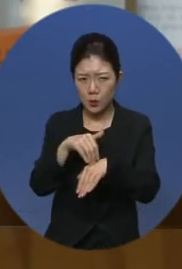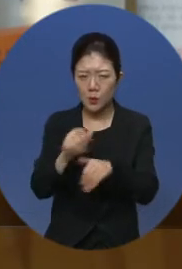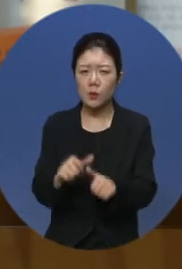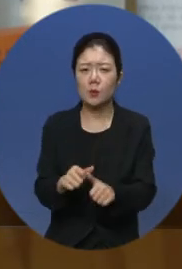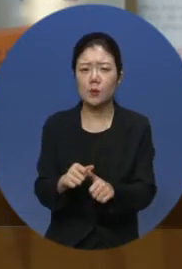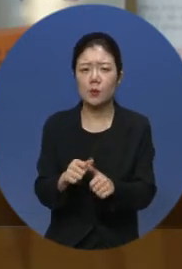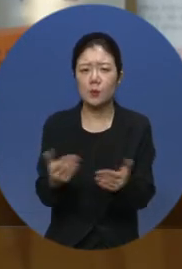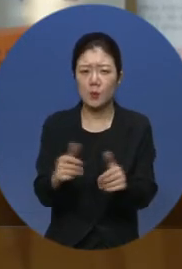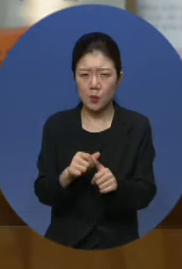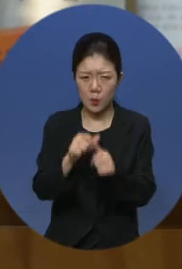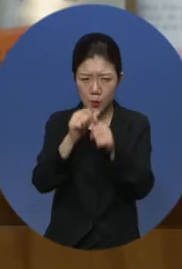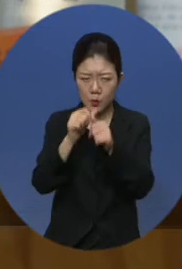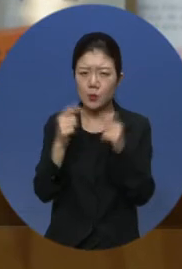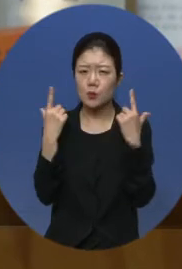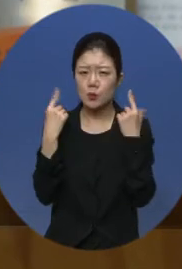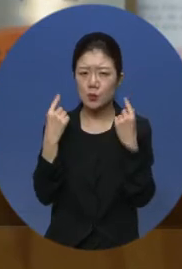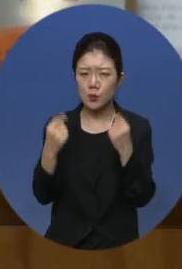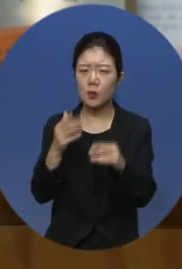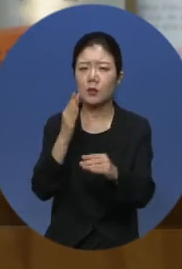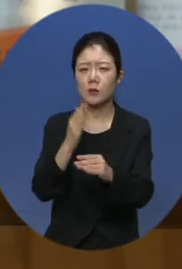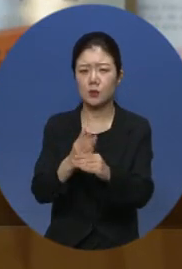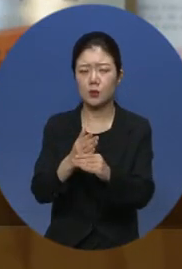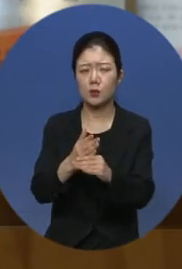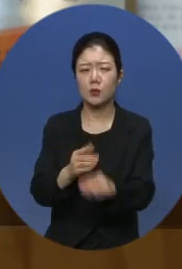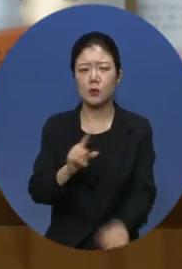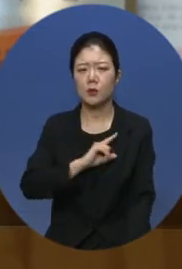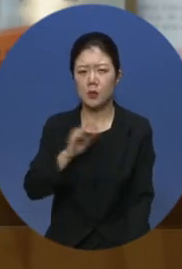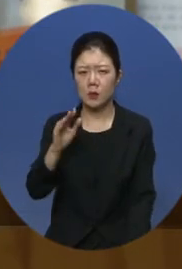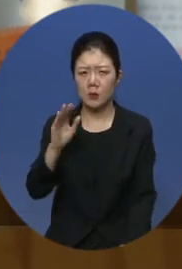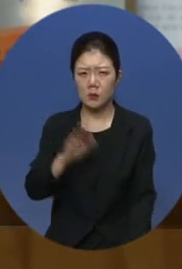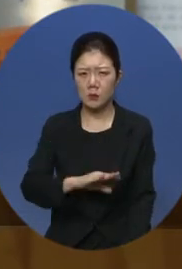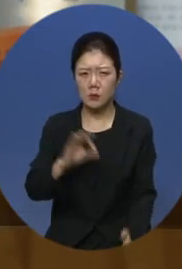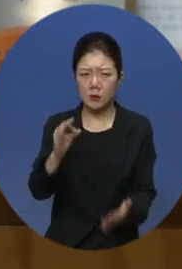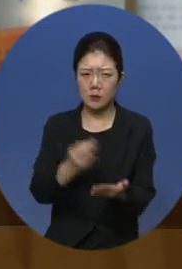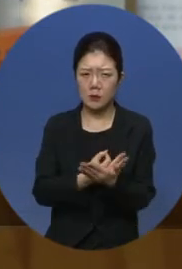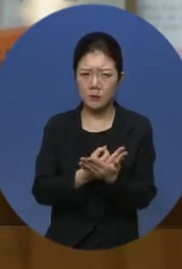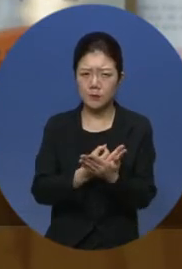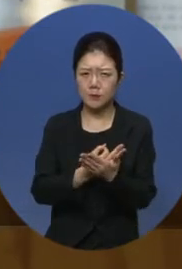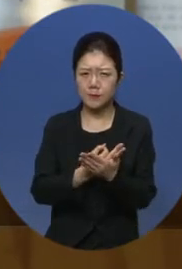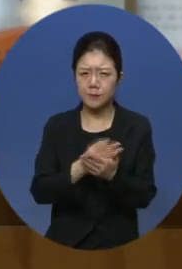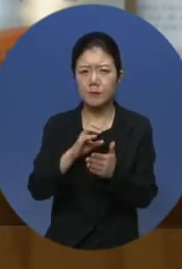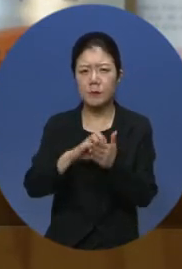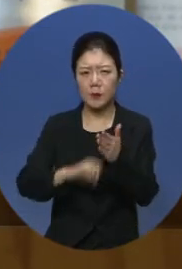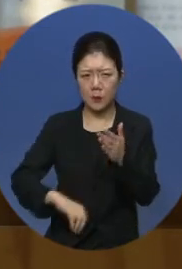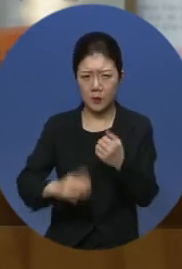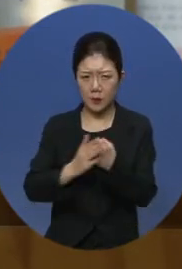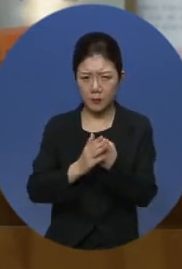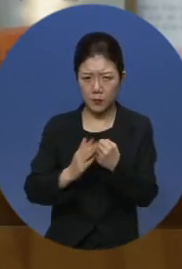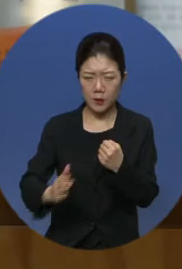고용을 이렇게 유지하고 있습니다. 그런데 최저임금이 적용이 제외를 받다 보니까